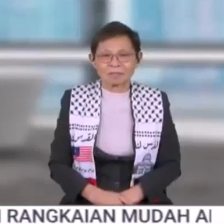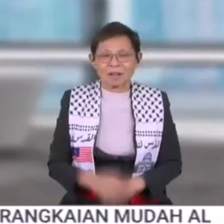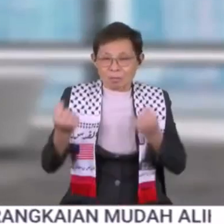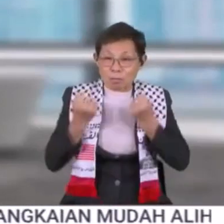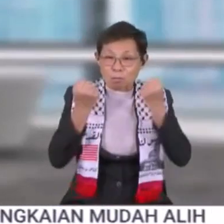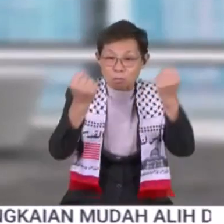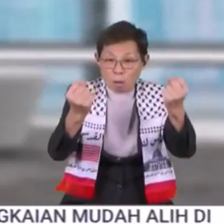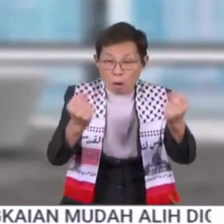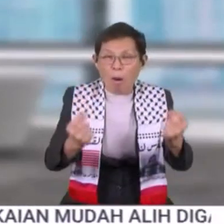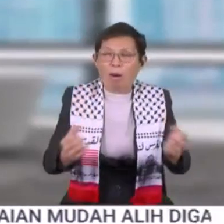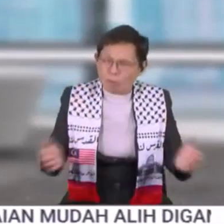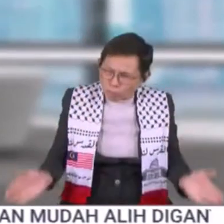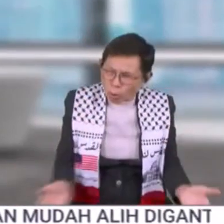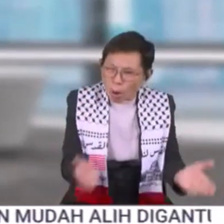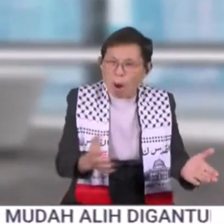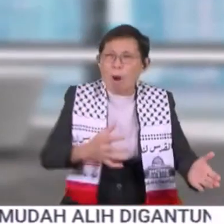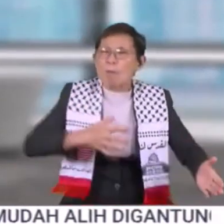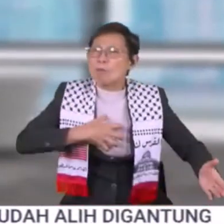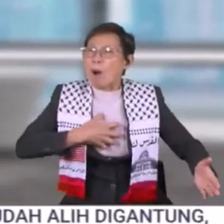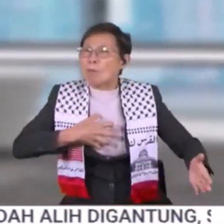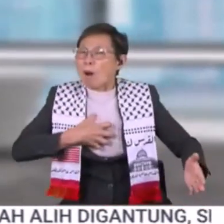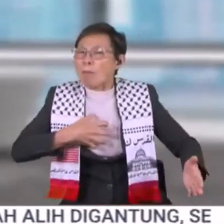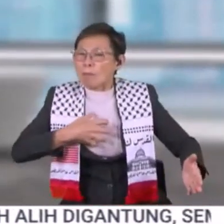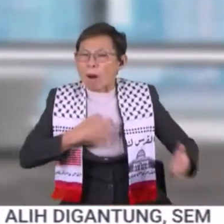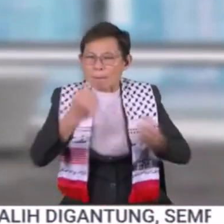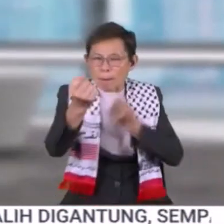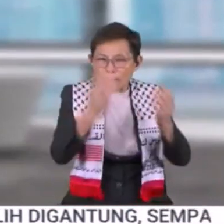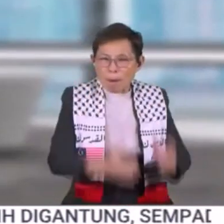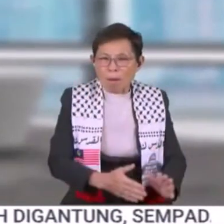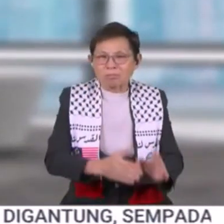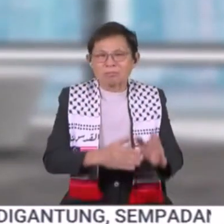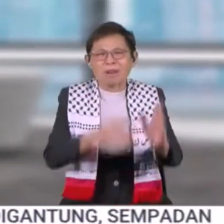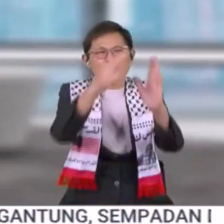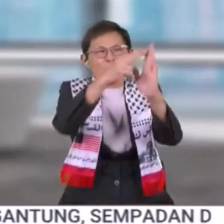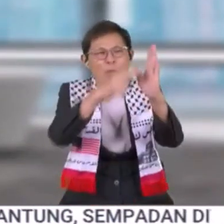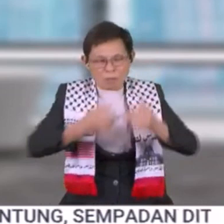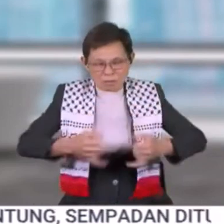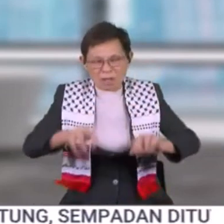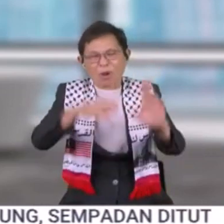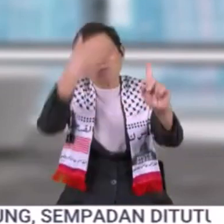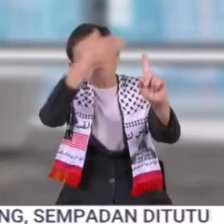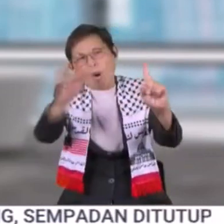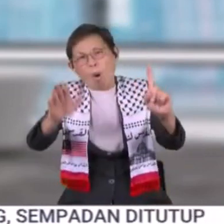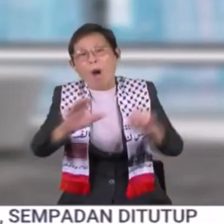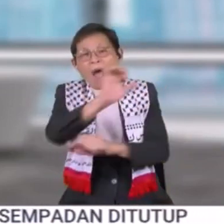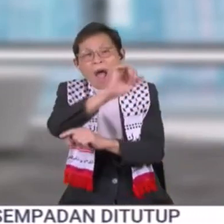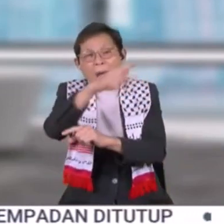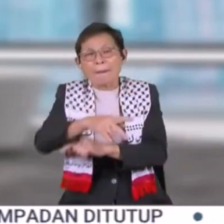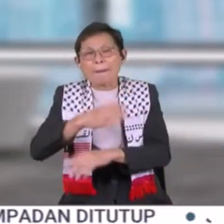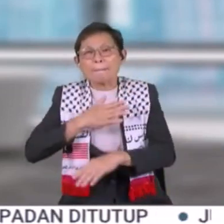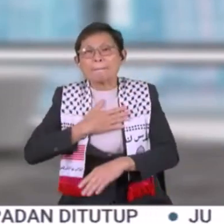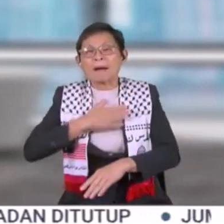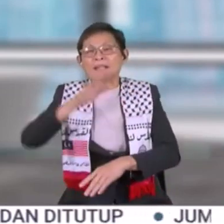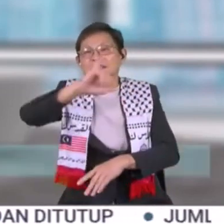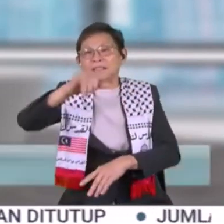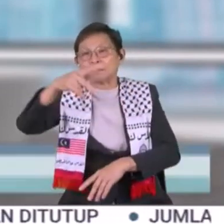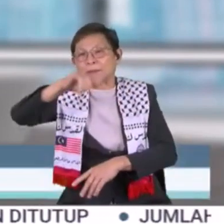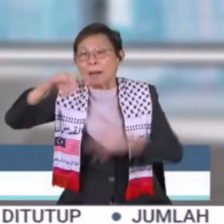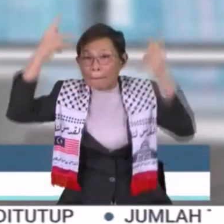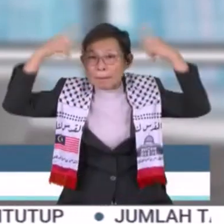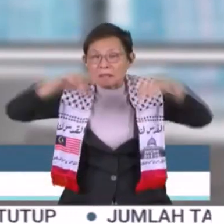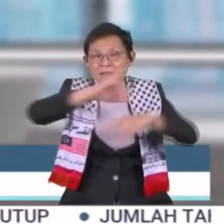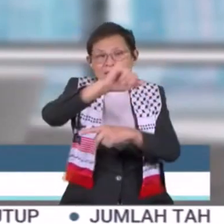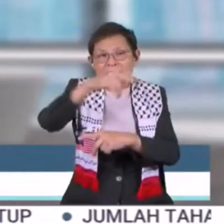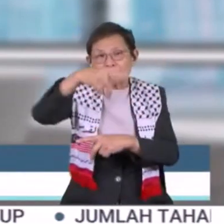pengguna Jalan Raya digalak menyalur aduan berkaitan pemandu yang melanggar peraturan Jalan Raya menerusi aplikasi My jpj pengarah